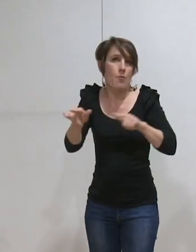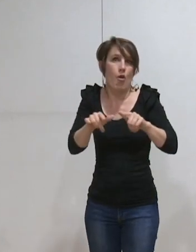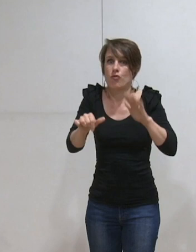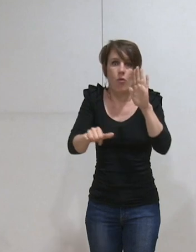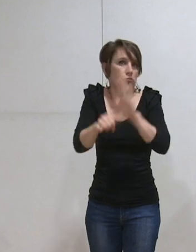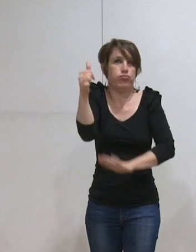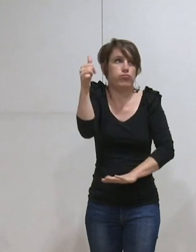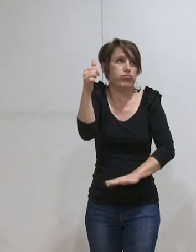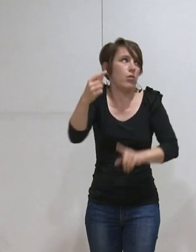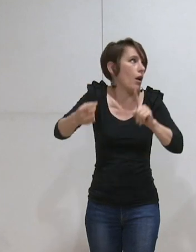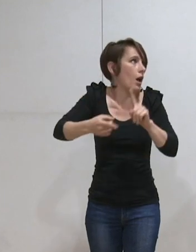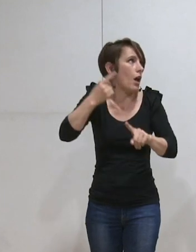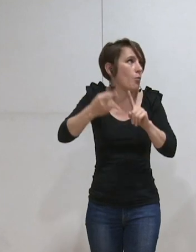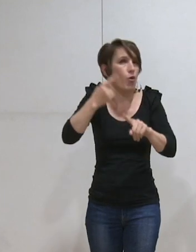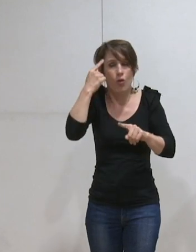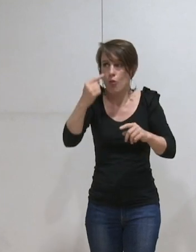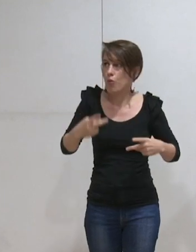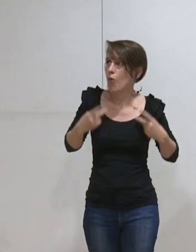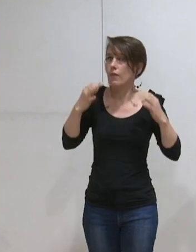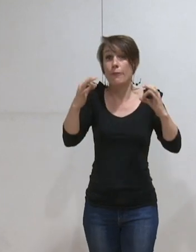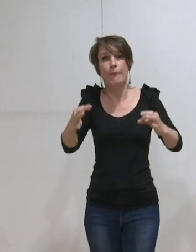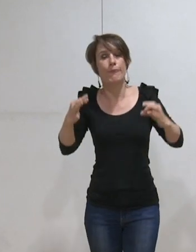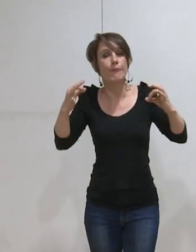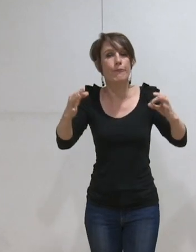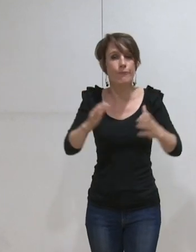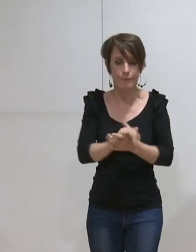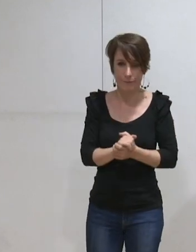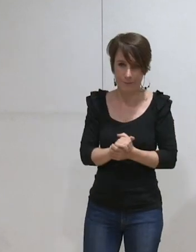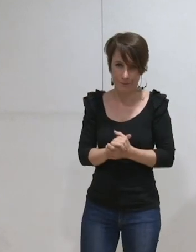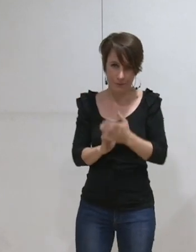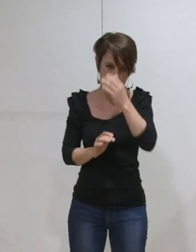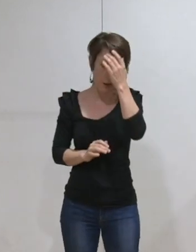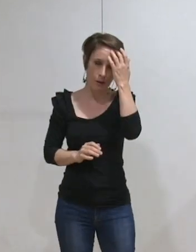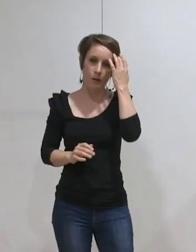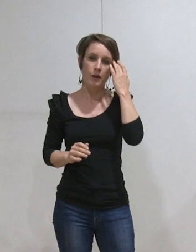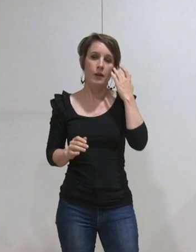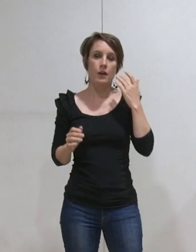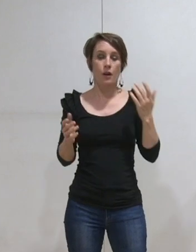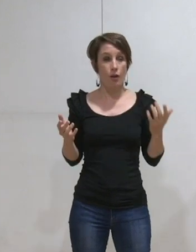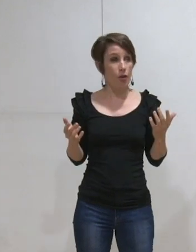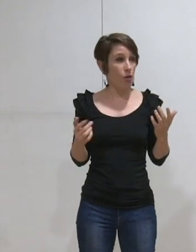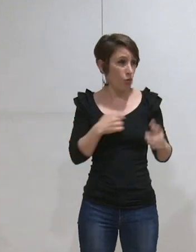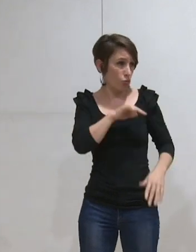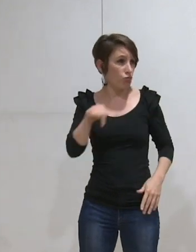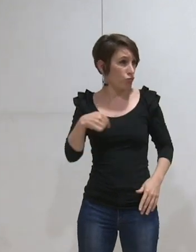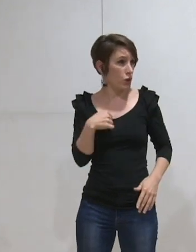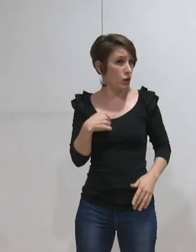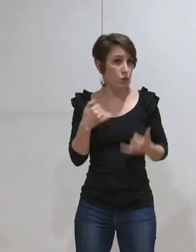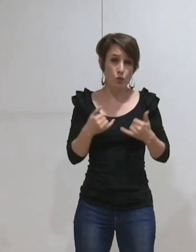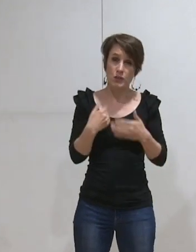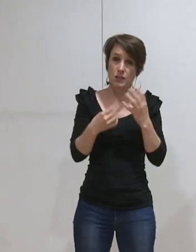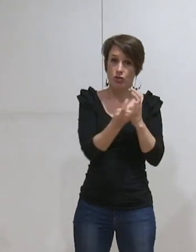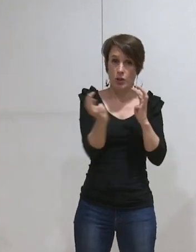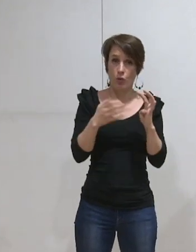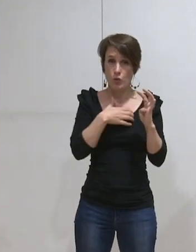construire leur vie dans toutes ces dimensions et partageons il me semble assez largement au sein de ce conseil